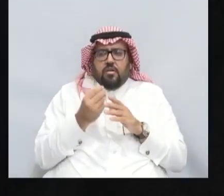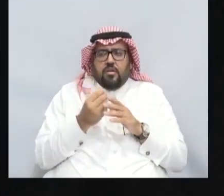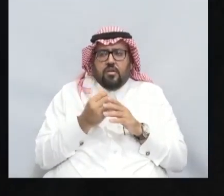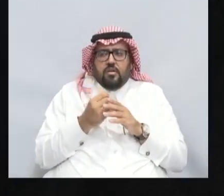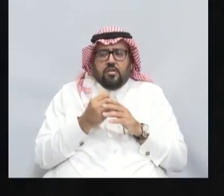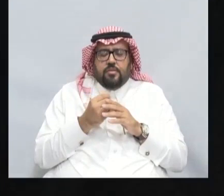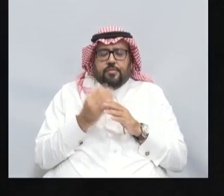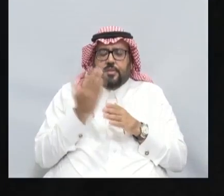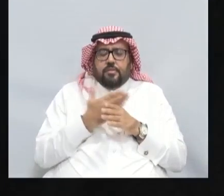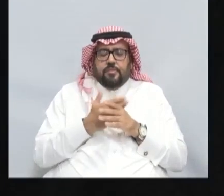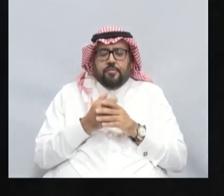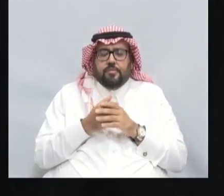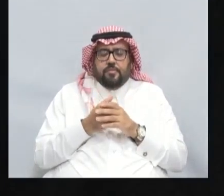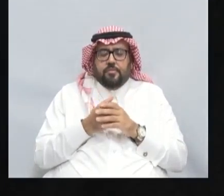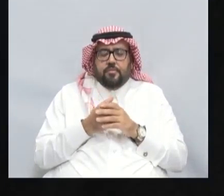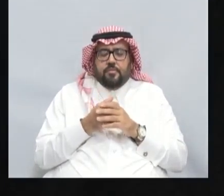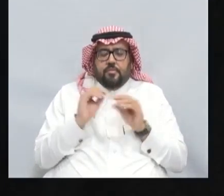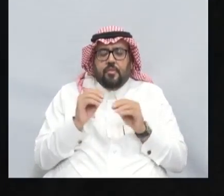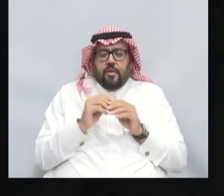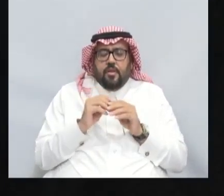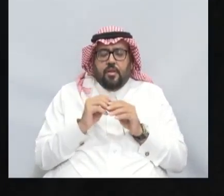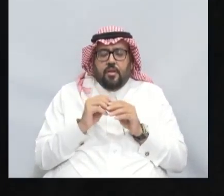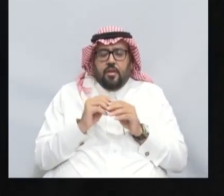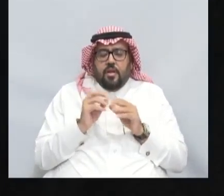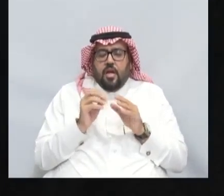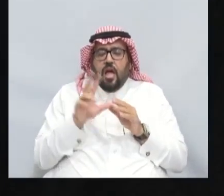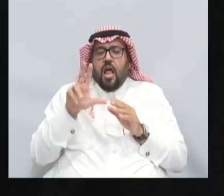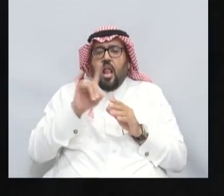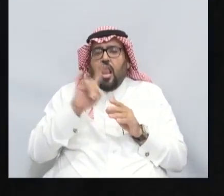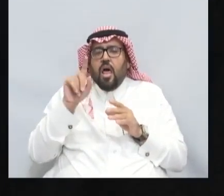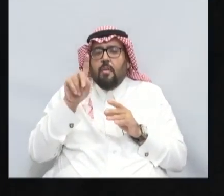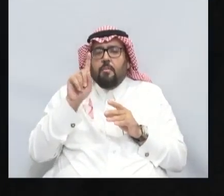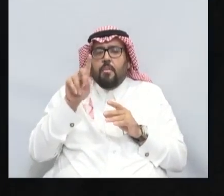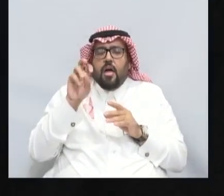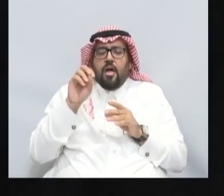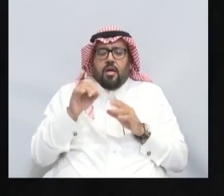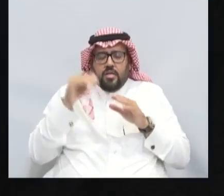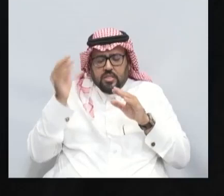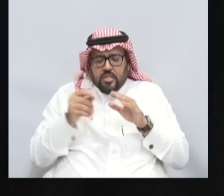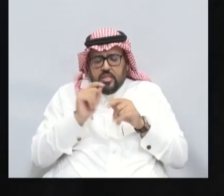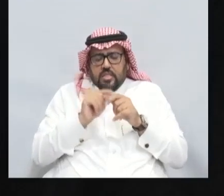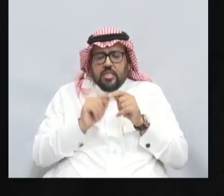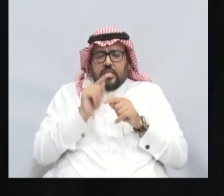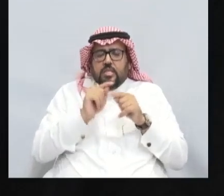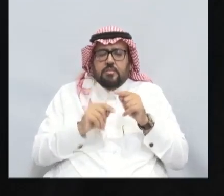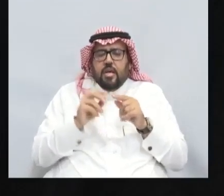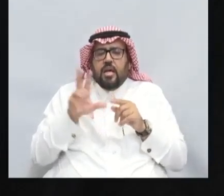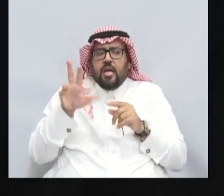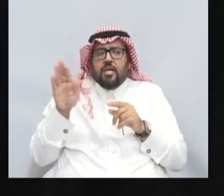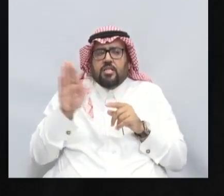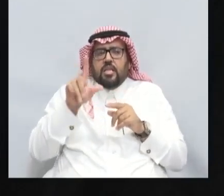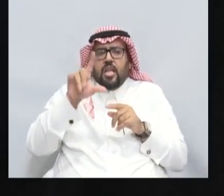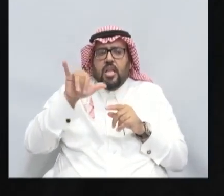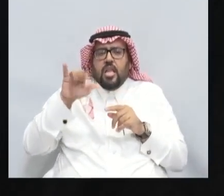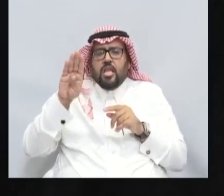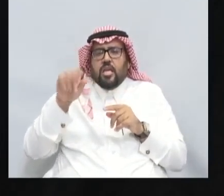البراكين ثوران؟ لأنها اللابة فيها تحتوي على نسبة قليلة من السيليكا وكمية